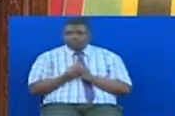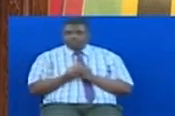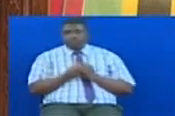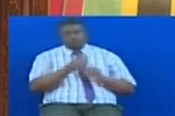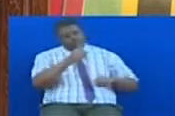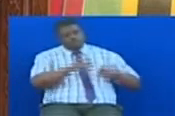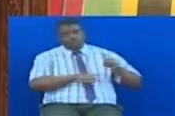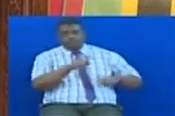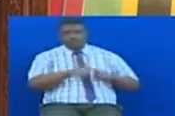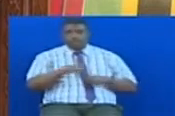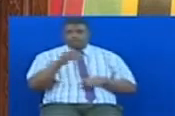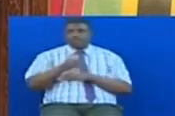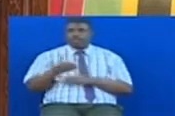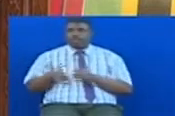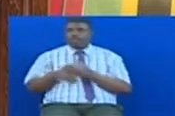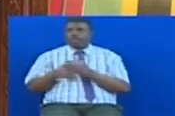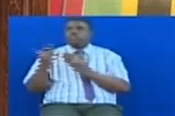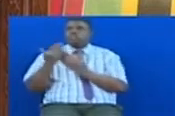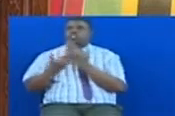yetu.